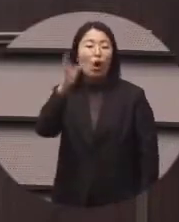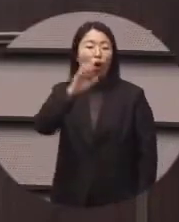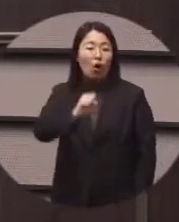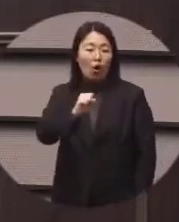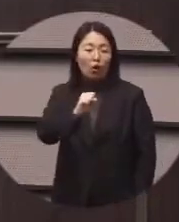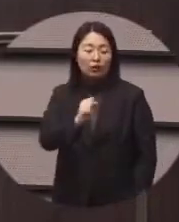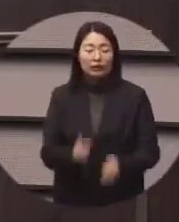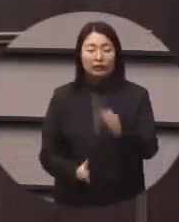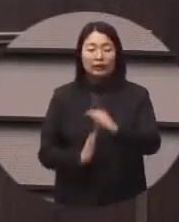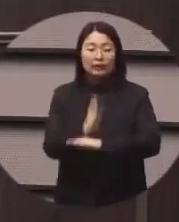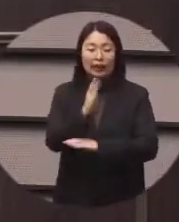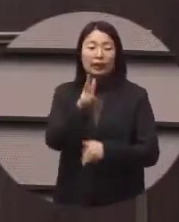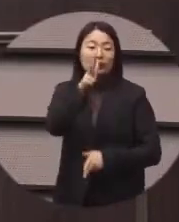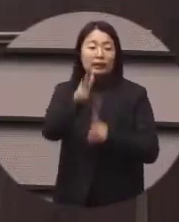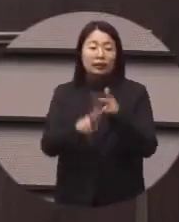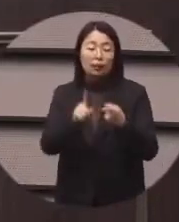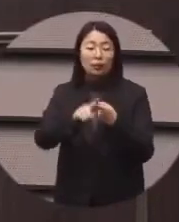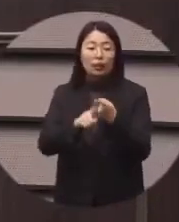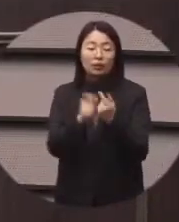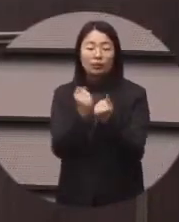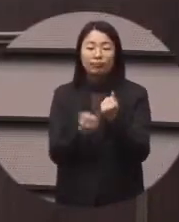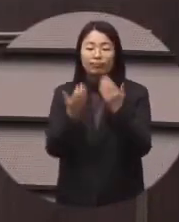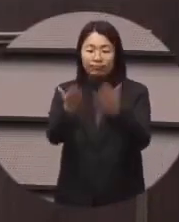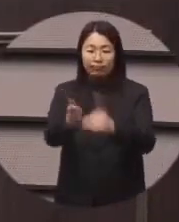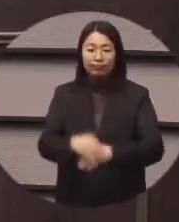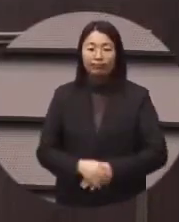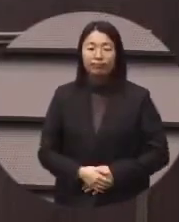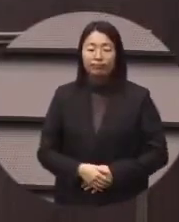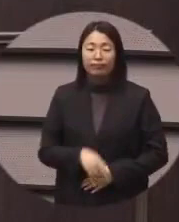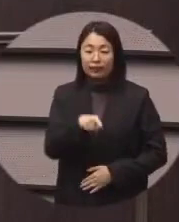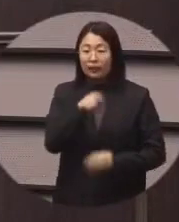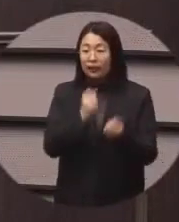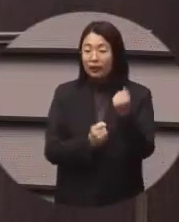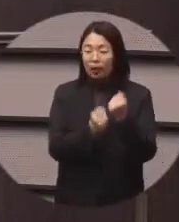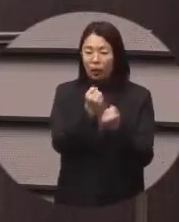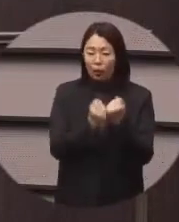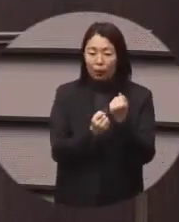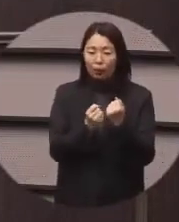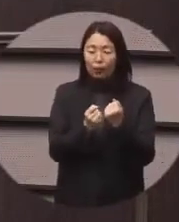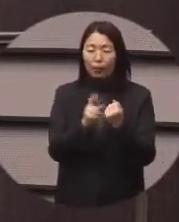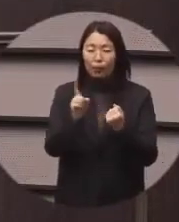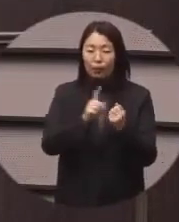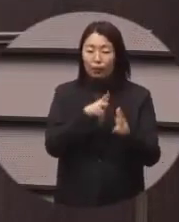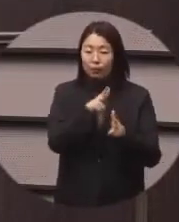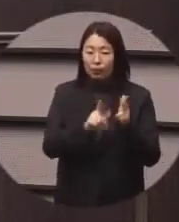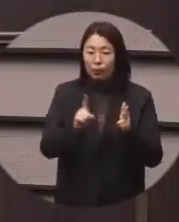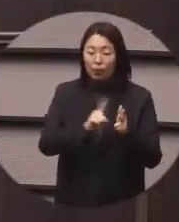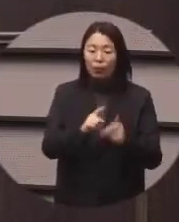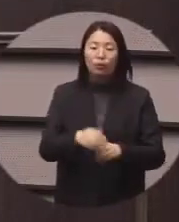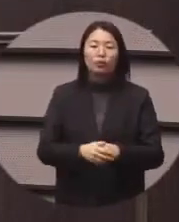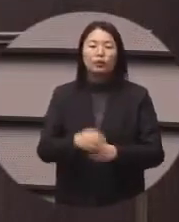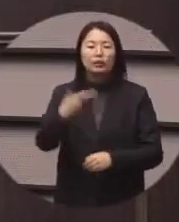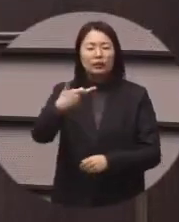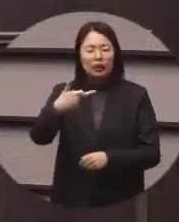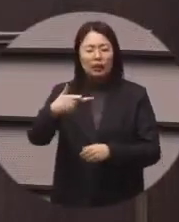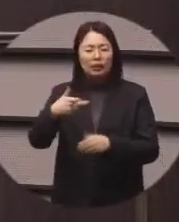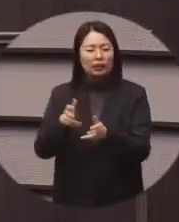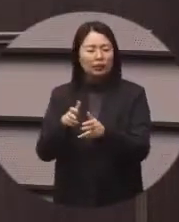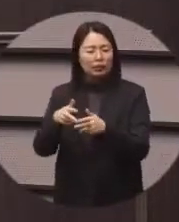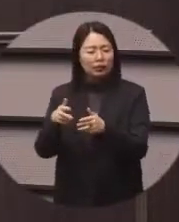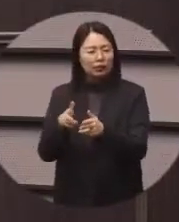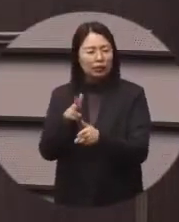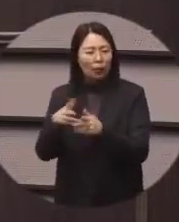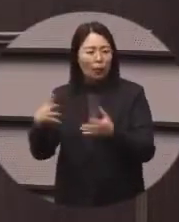투자 사업에 대해 말씀드리겠습니다. 해당 사업은 6개과 17개 사업으로 총 사업비만